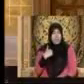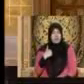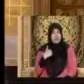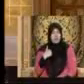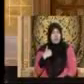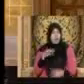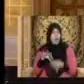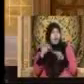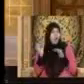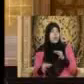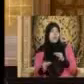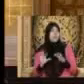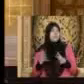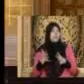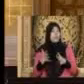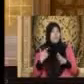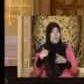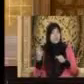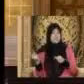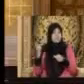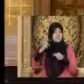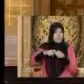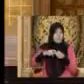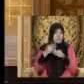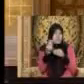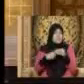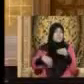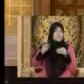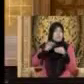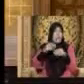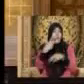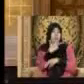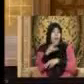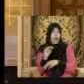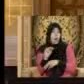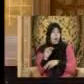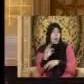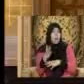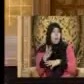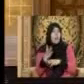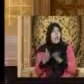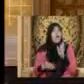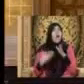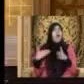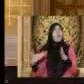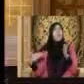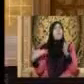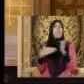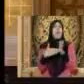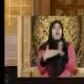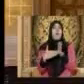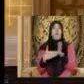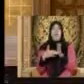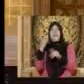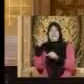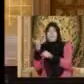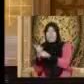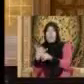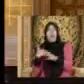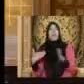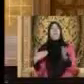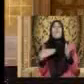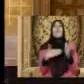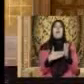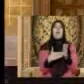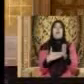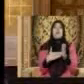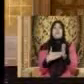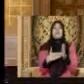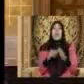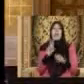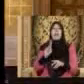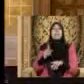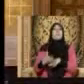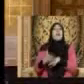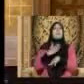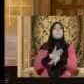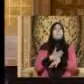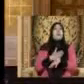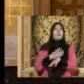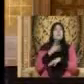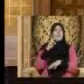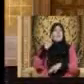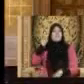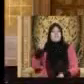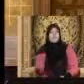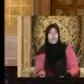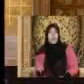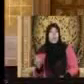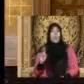هل أنك تساهم في هذه الإشاعة، أم دورك أن تحد من هذه الإشاعة، أن تتأكد من الخبر، أن